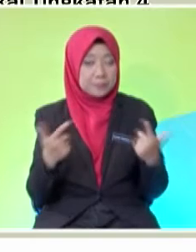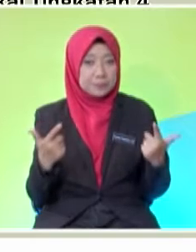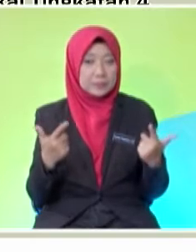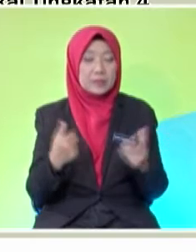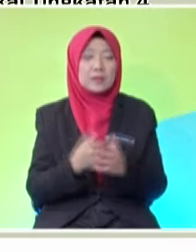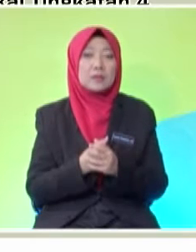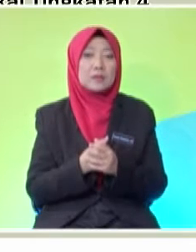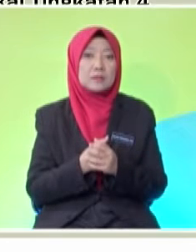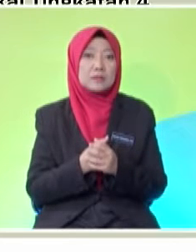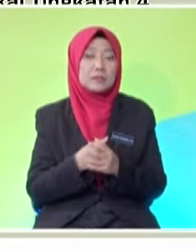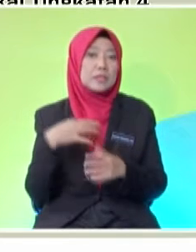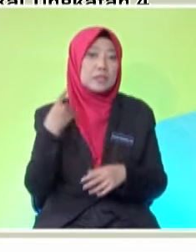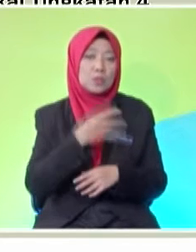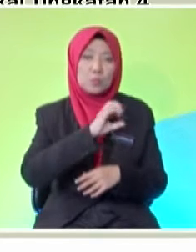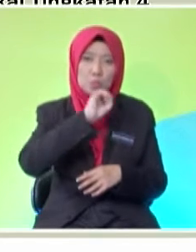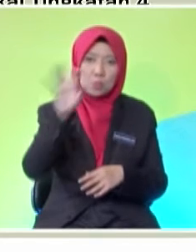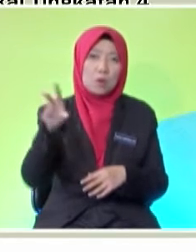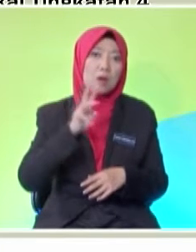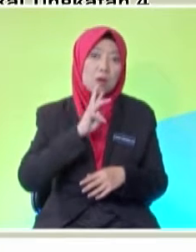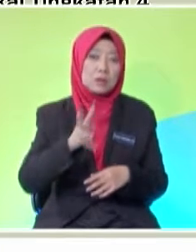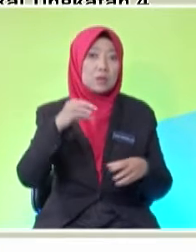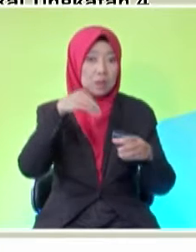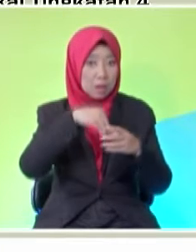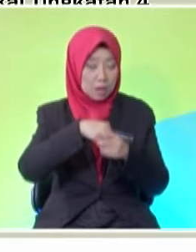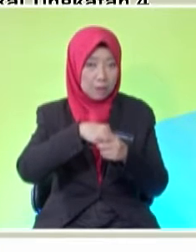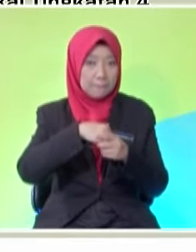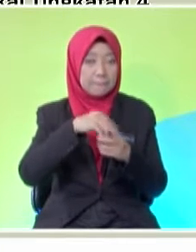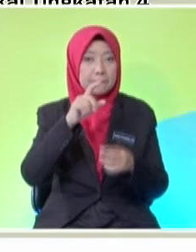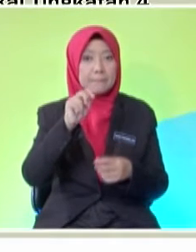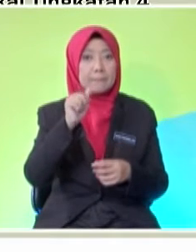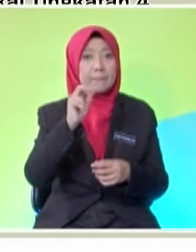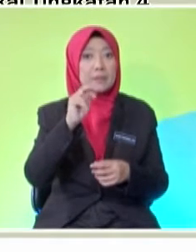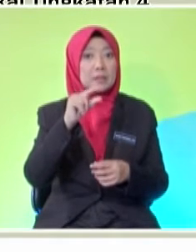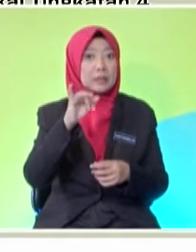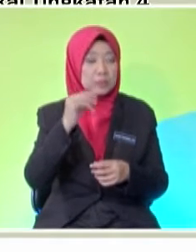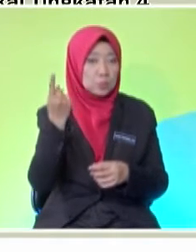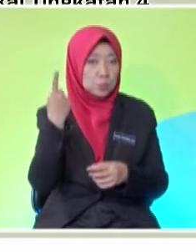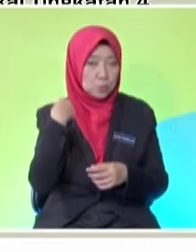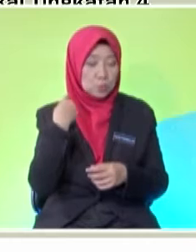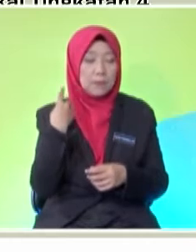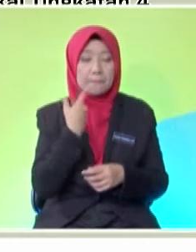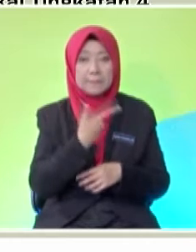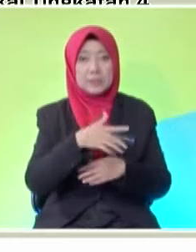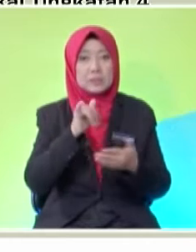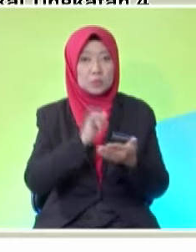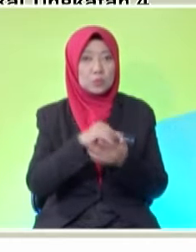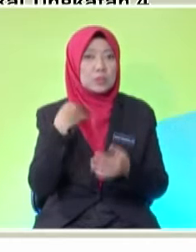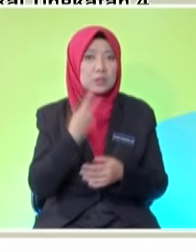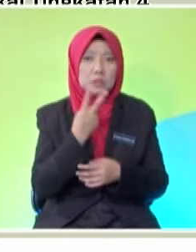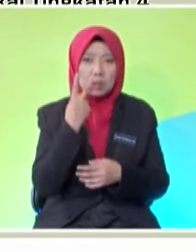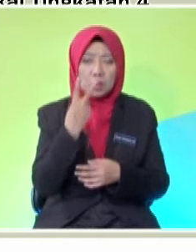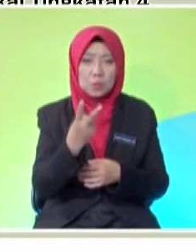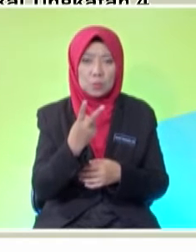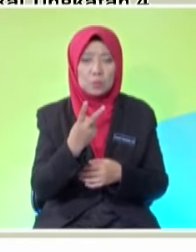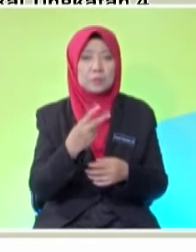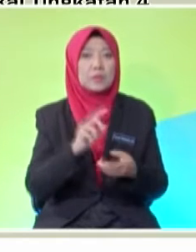ini iaitu kita membuang air yang terkandung di dalam tangki melalui palang buang air. Kita tentukan paras minyak pelincir pemampat udara